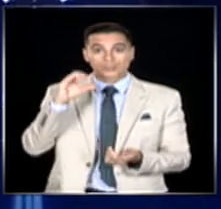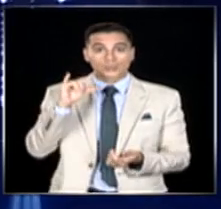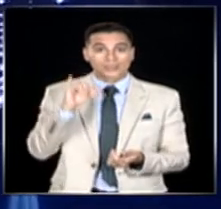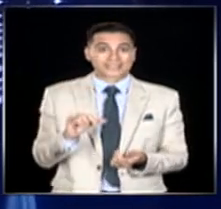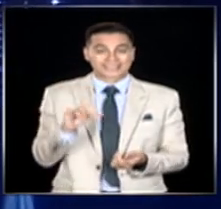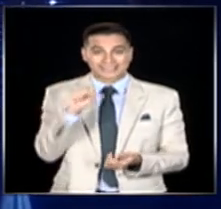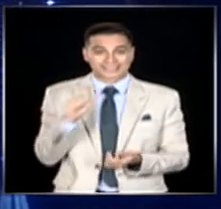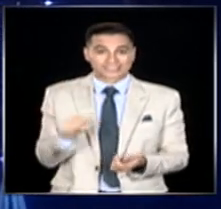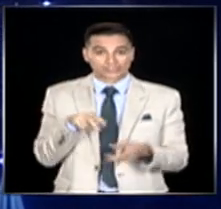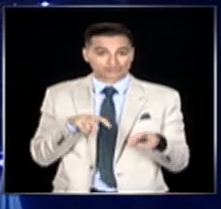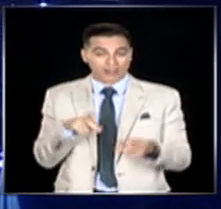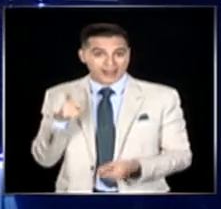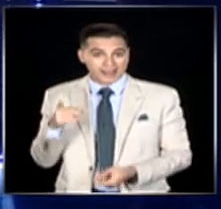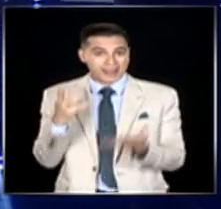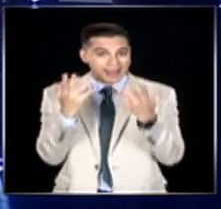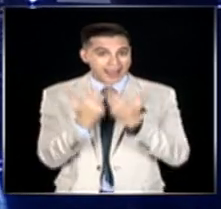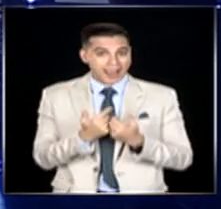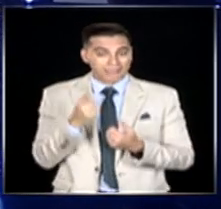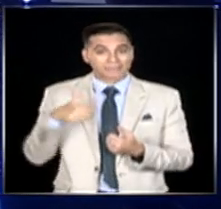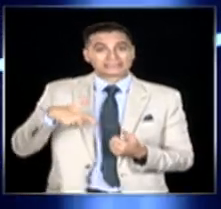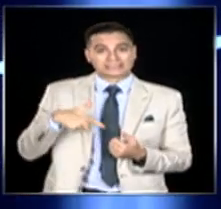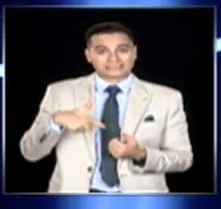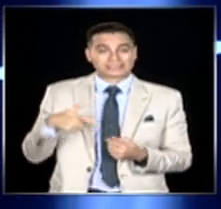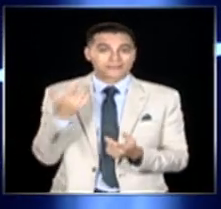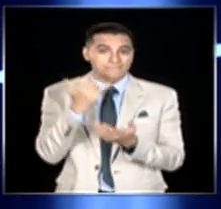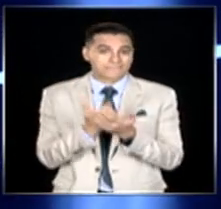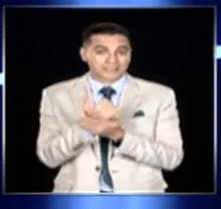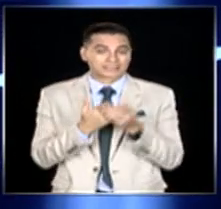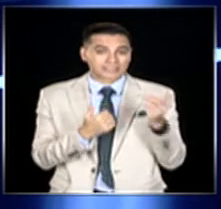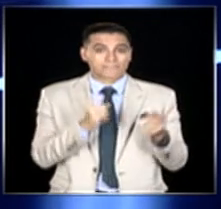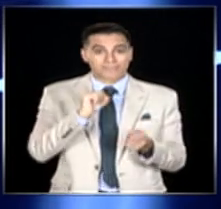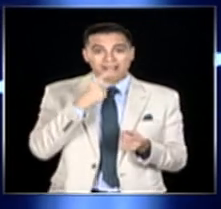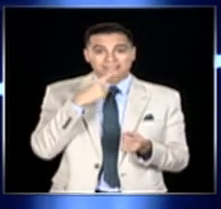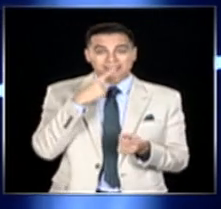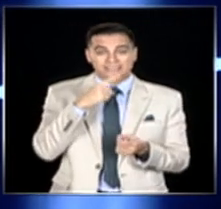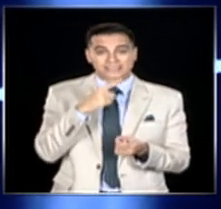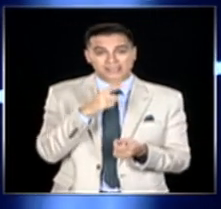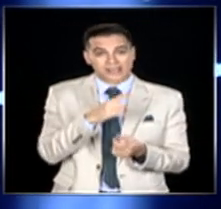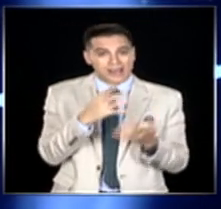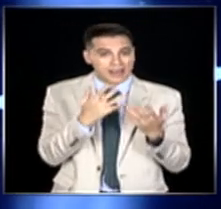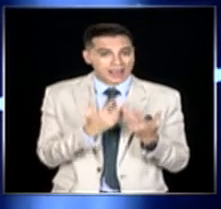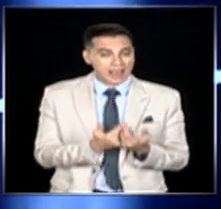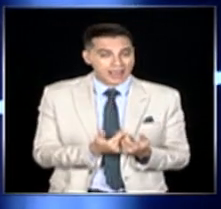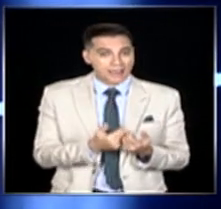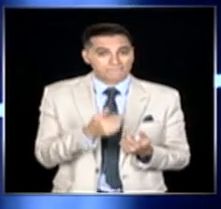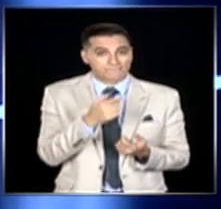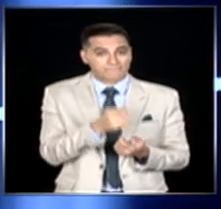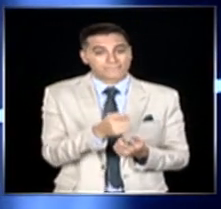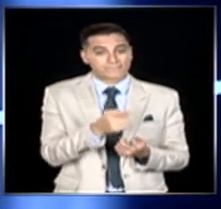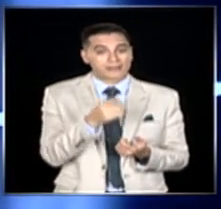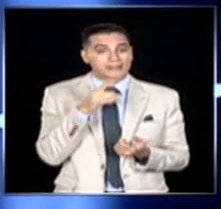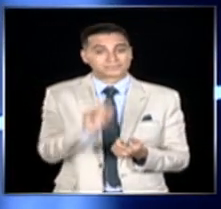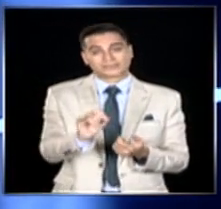الرسمية ديارب نجم الشرقية 60، الشهيد مهيد الهواري برج العرب الجديدة